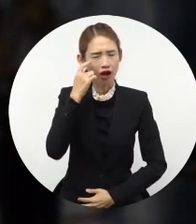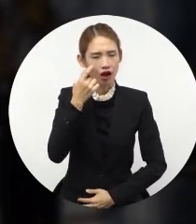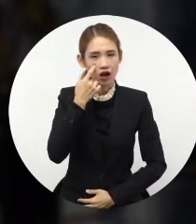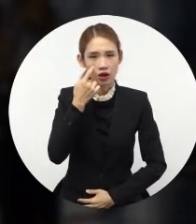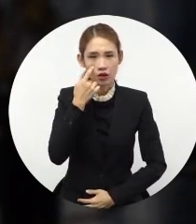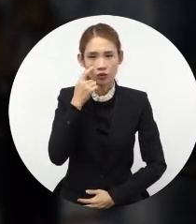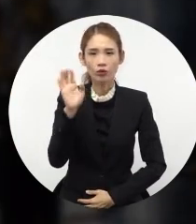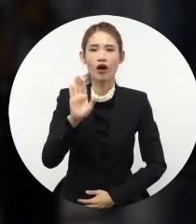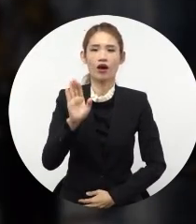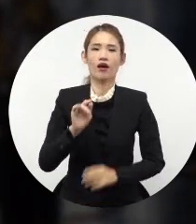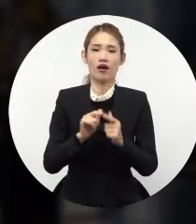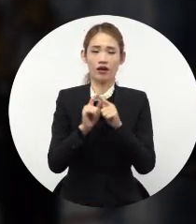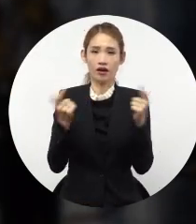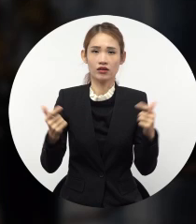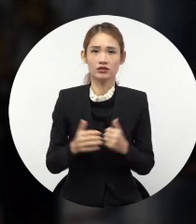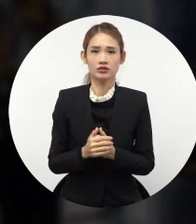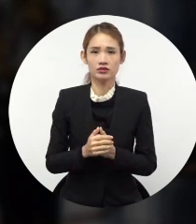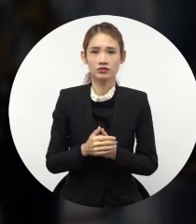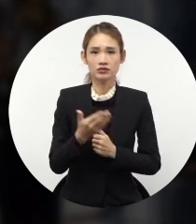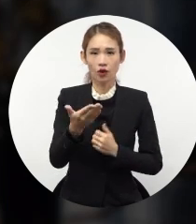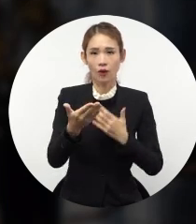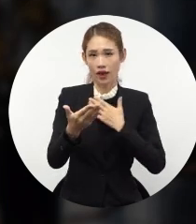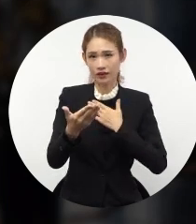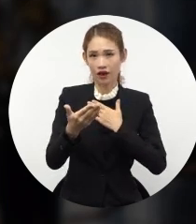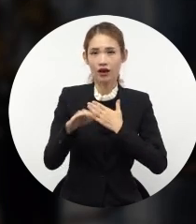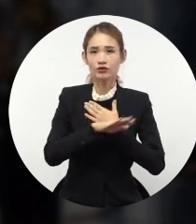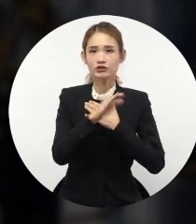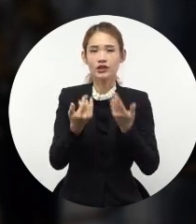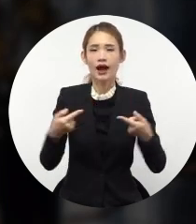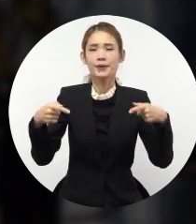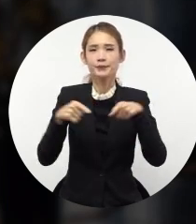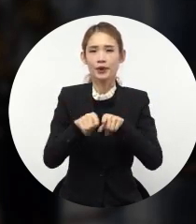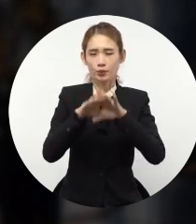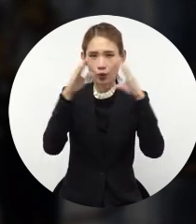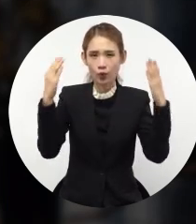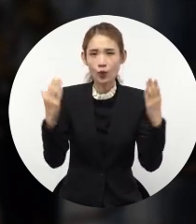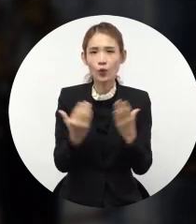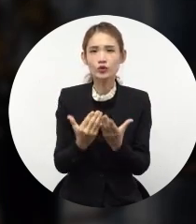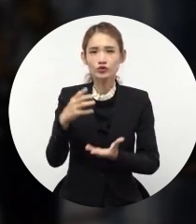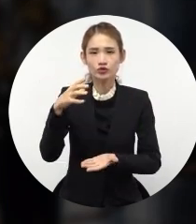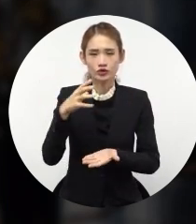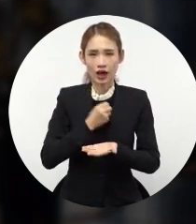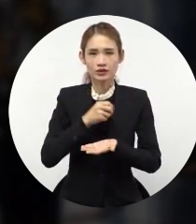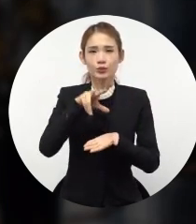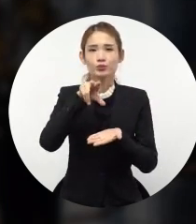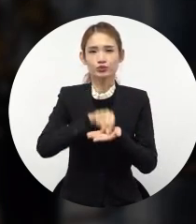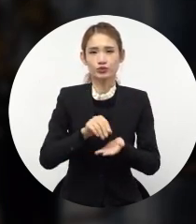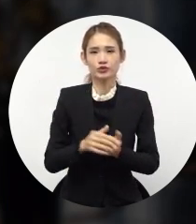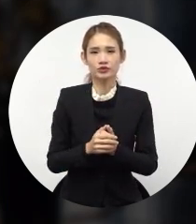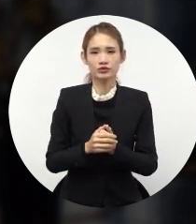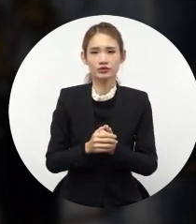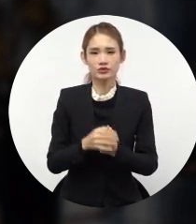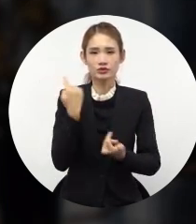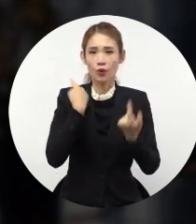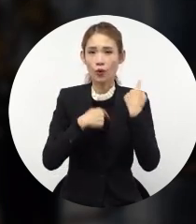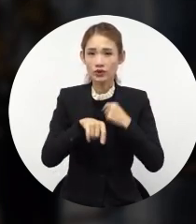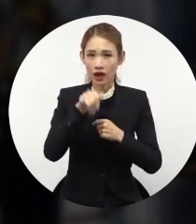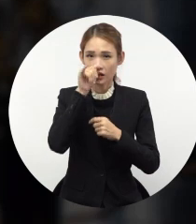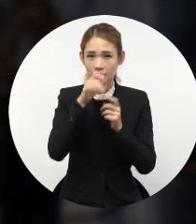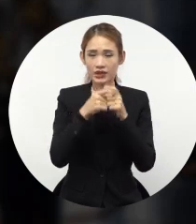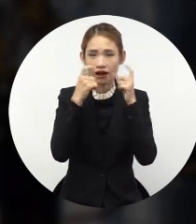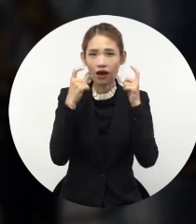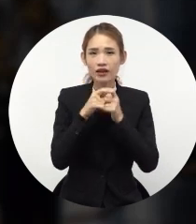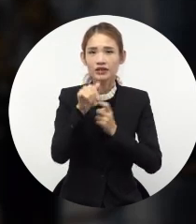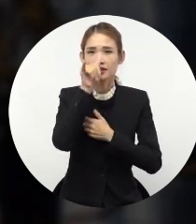생각해보니까 아니네. 이게 너와 나, 우리 모두의 문제였구나. 그리고 손상을 입은 한